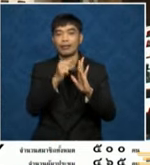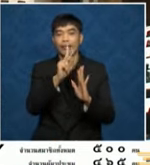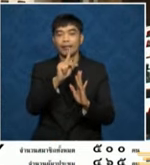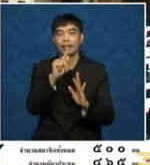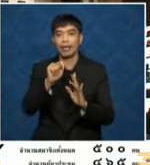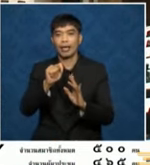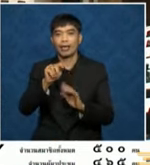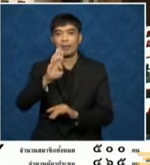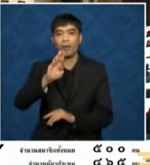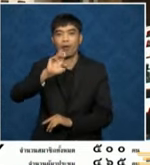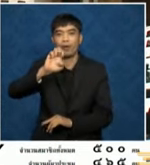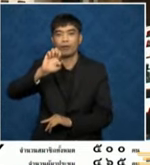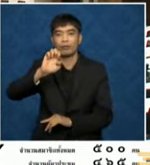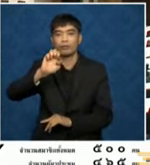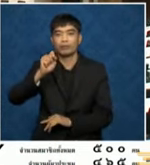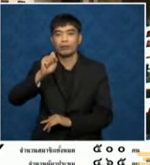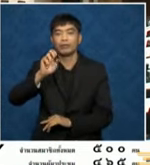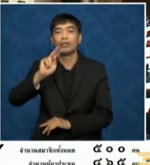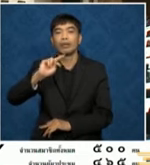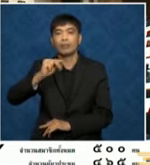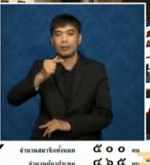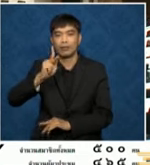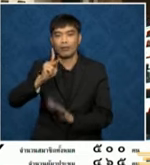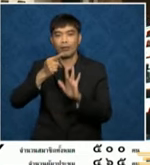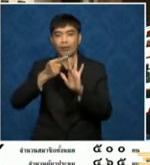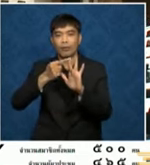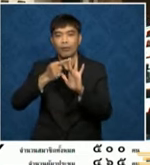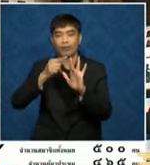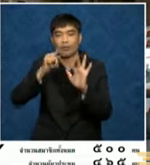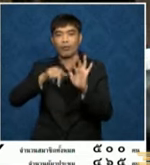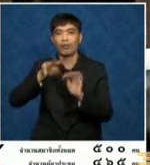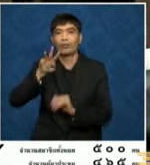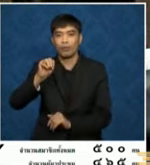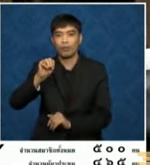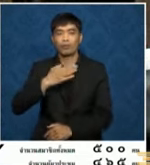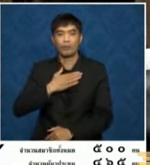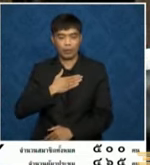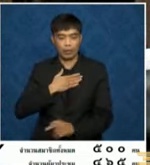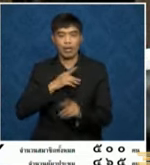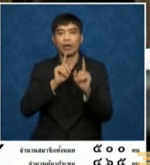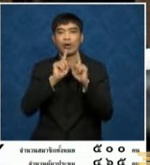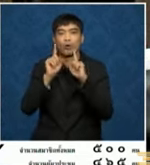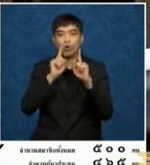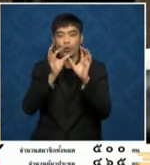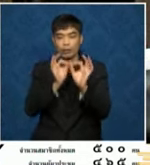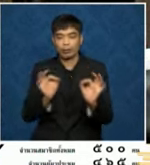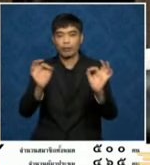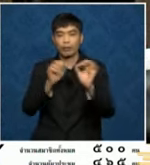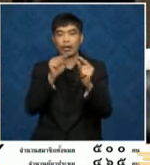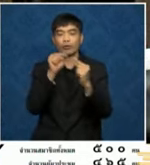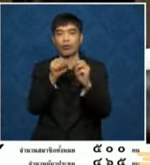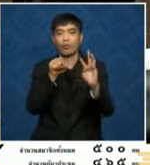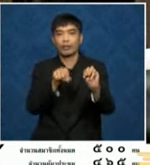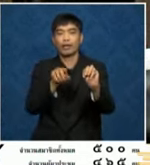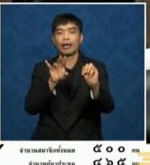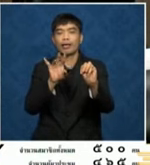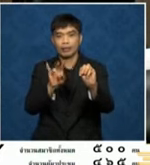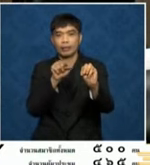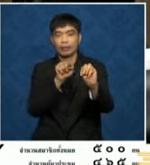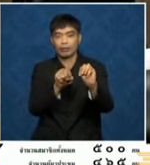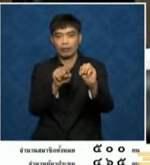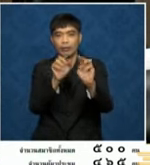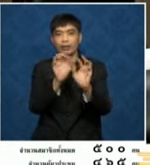ตรา7ในส่วนของกรมน.เนี่ยเป็นจำเป็นอย่างยิ่งครับที่ต้องอภิปรายในงบประมาณในส่วนที่เกี่ยวข้องกับราชการนี้ครับเพราะเป็นส่วนราชการ